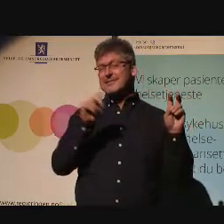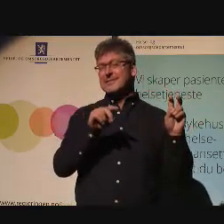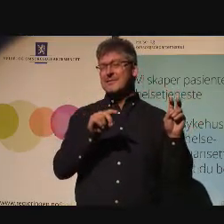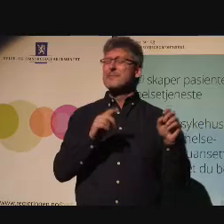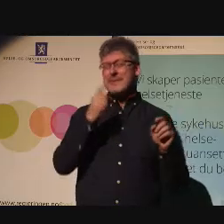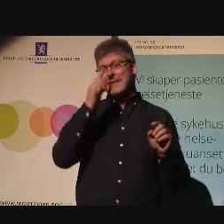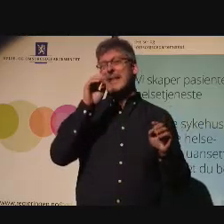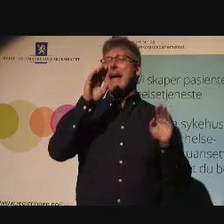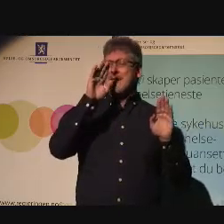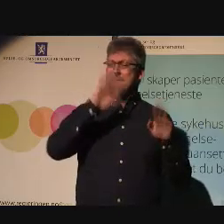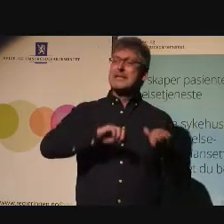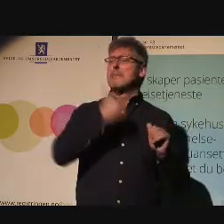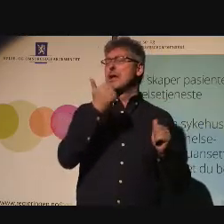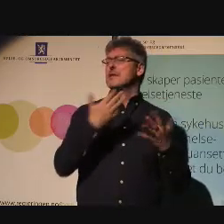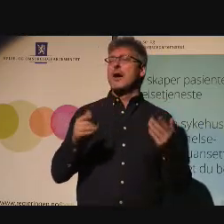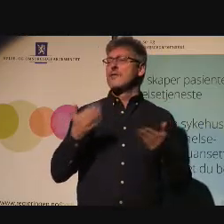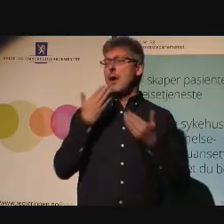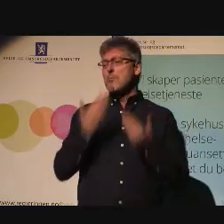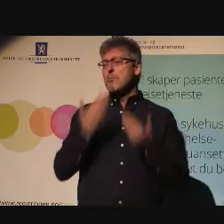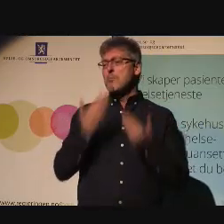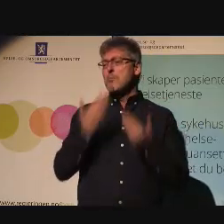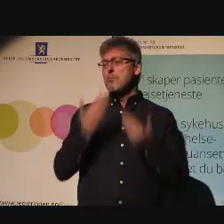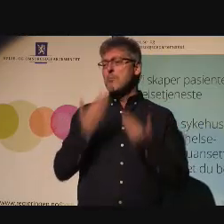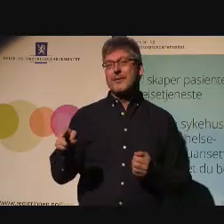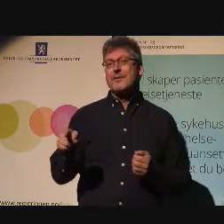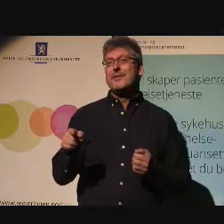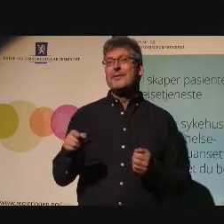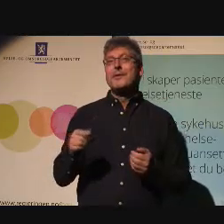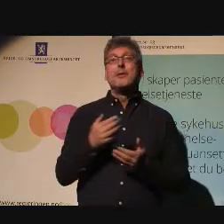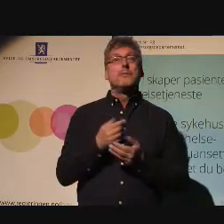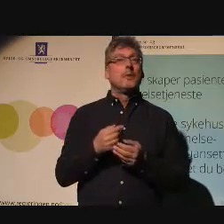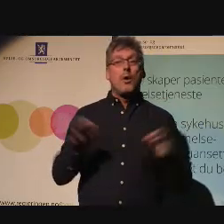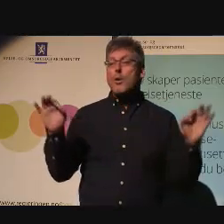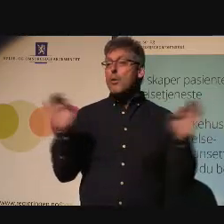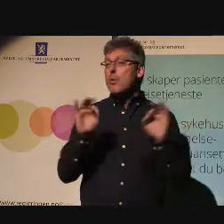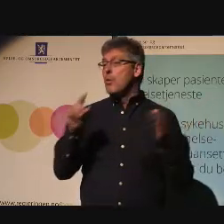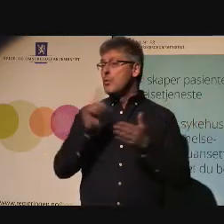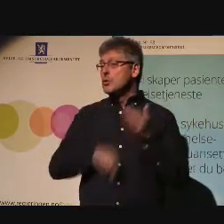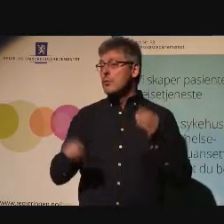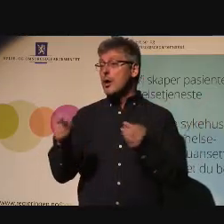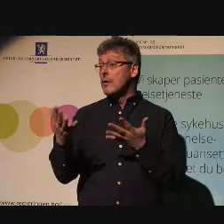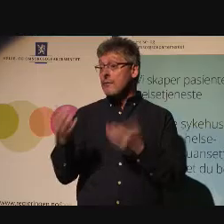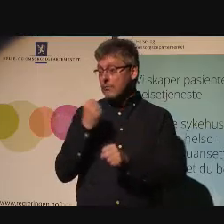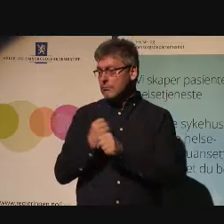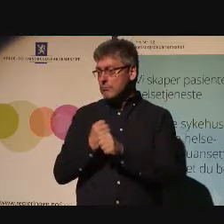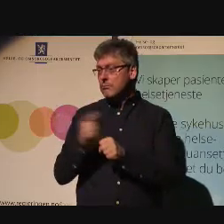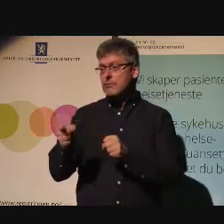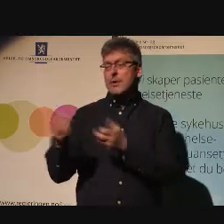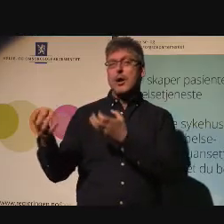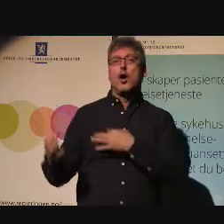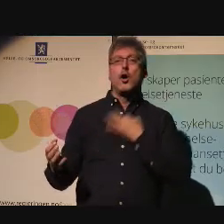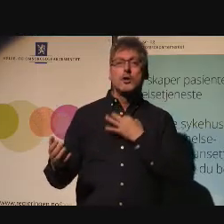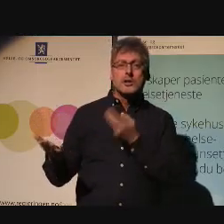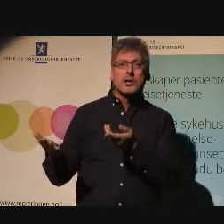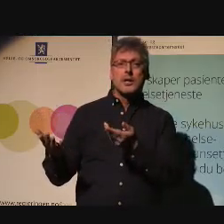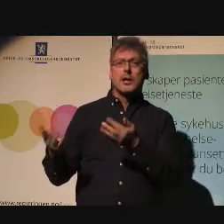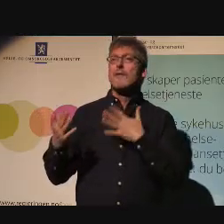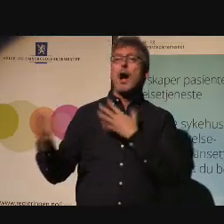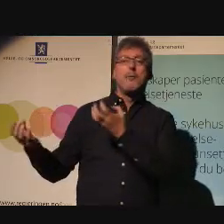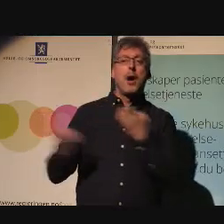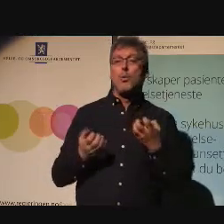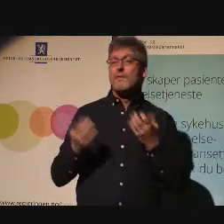best hva som var bra for Ida, uten å først spørre hva hun ønskte og hadde behov for.